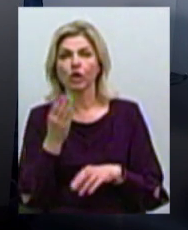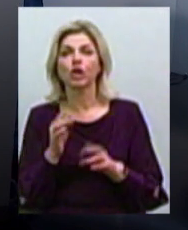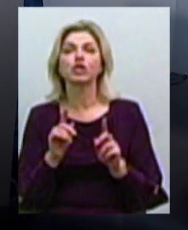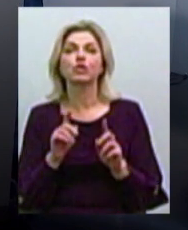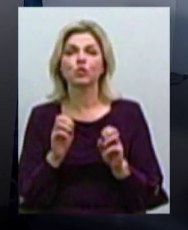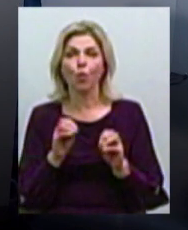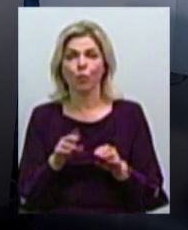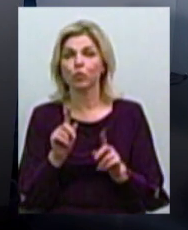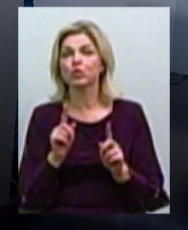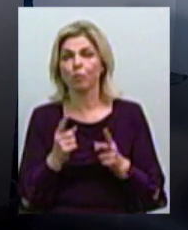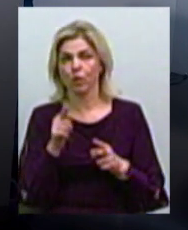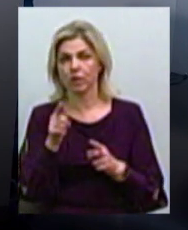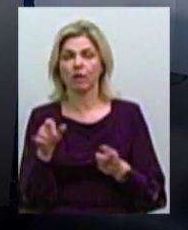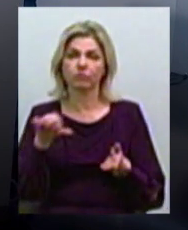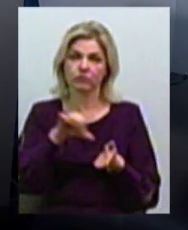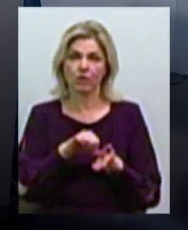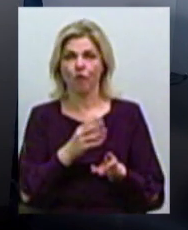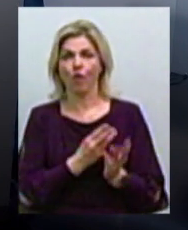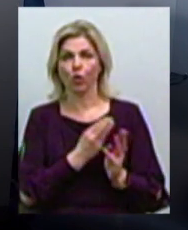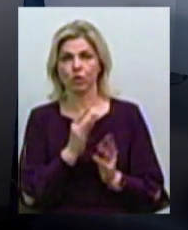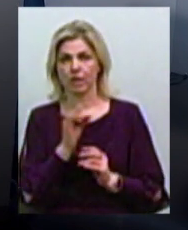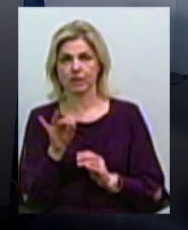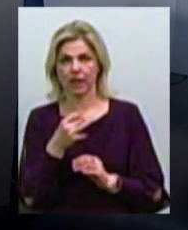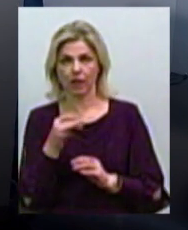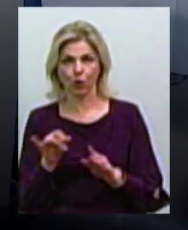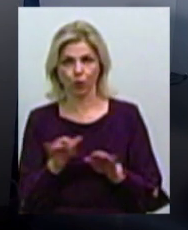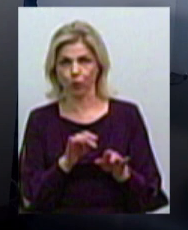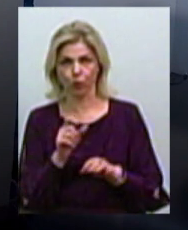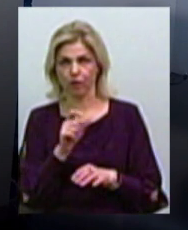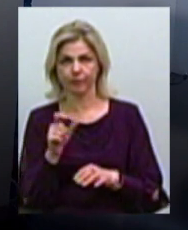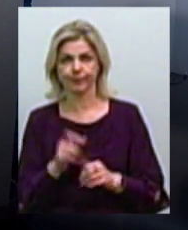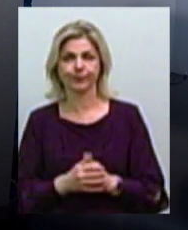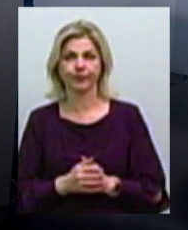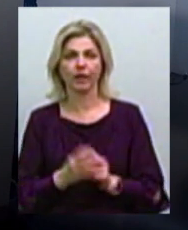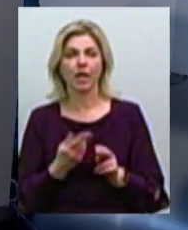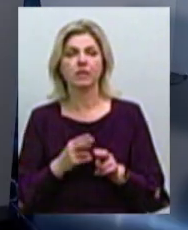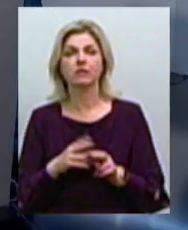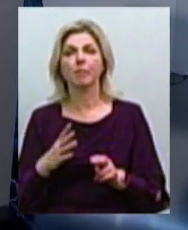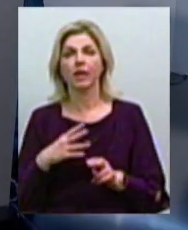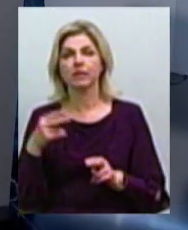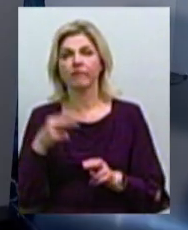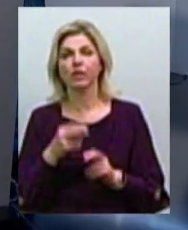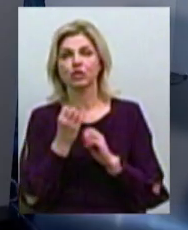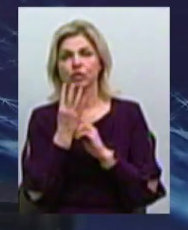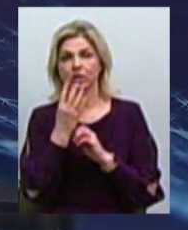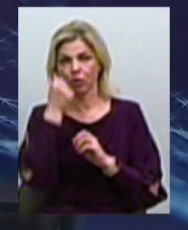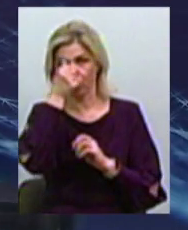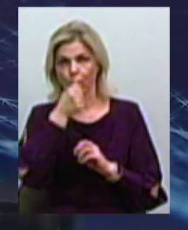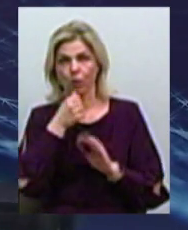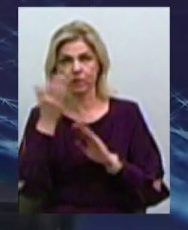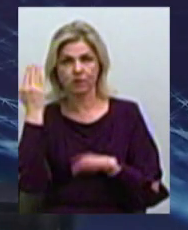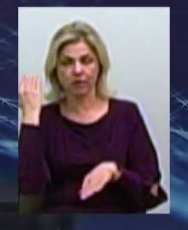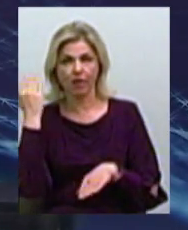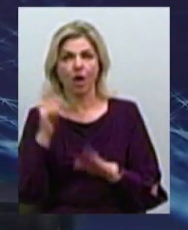ти приєднався до волонтерського руху? Це сталося у 2014 році, коли,